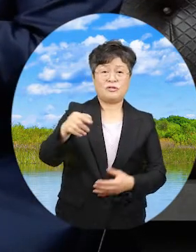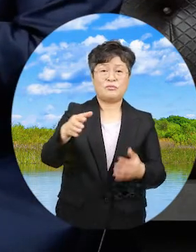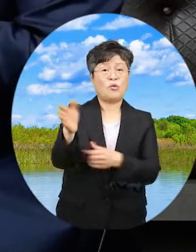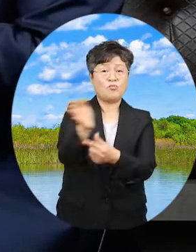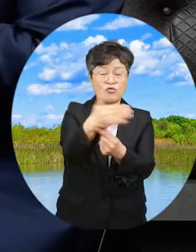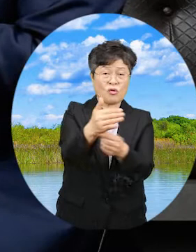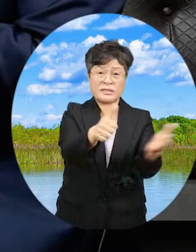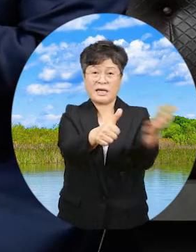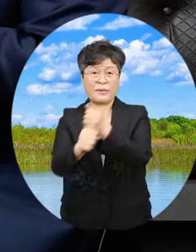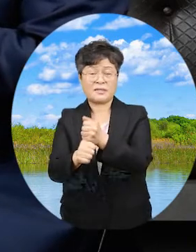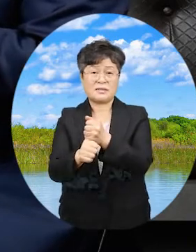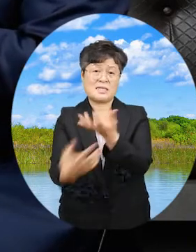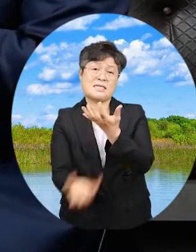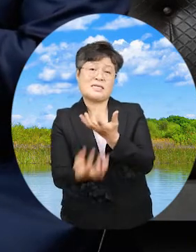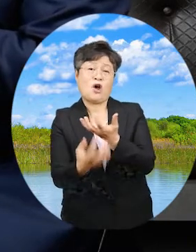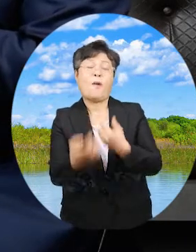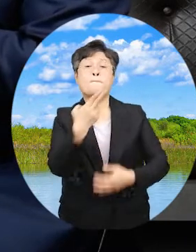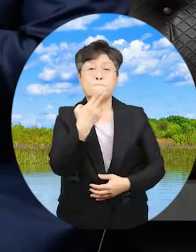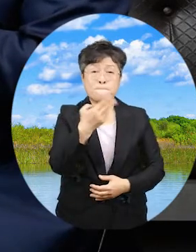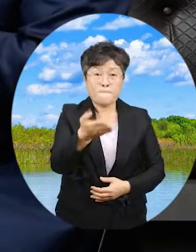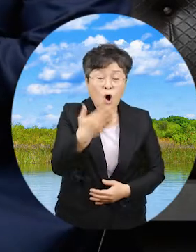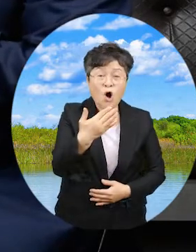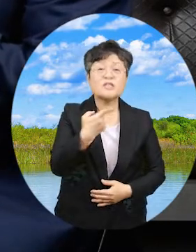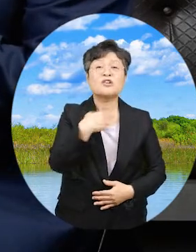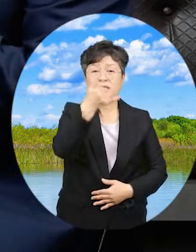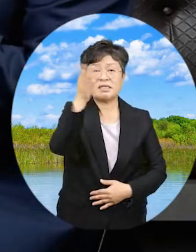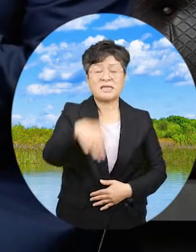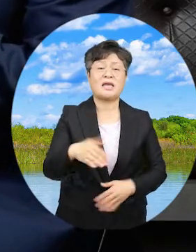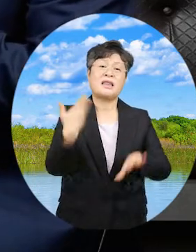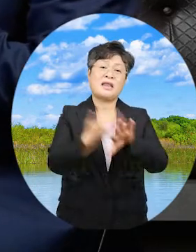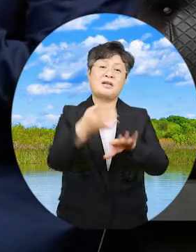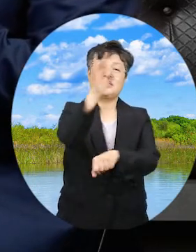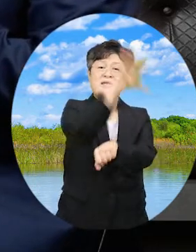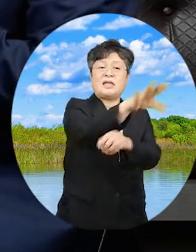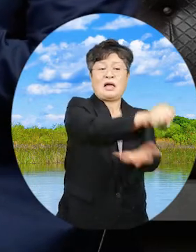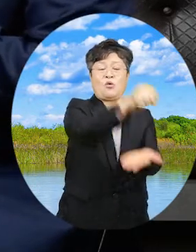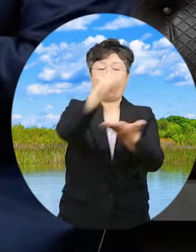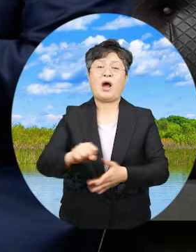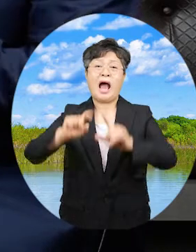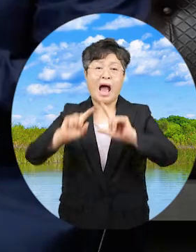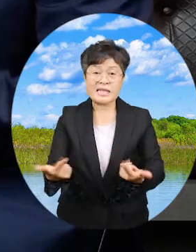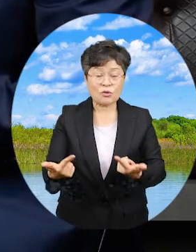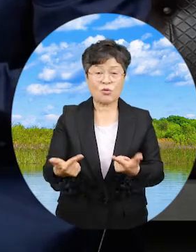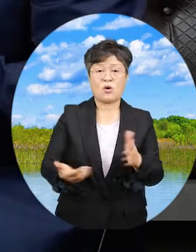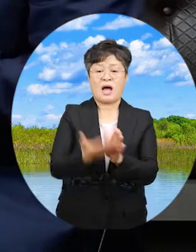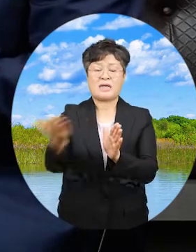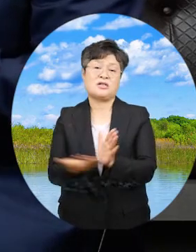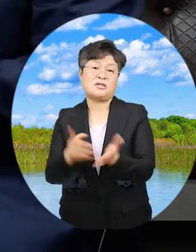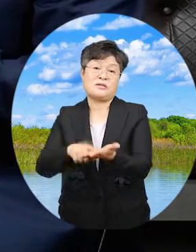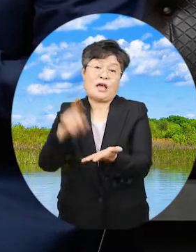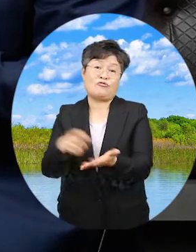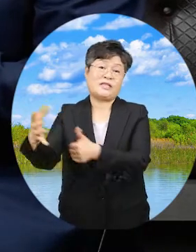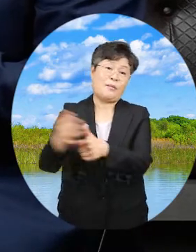이제 생태계는 지금 어떤 상태인지 좀 얘기해 주실 수 있을까요? 저는 사실은 그냥 하천은